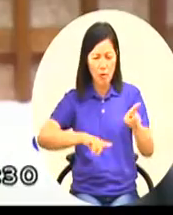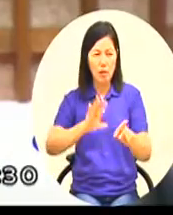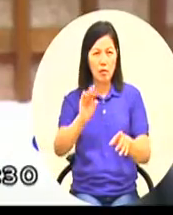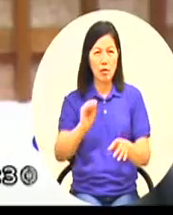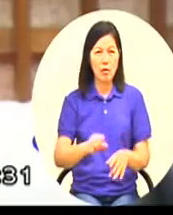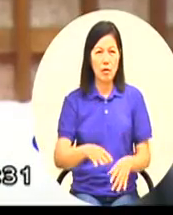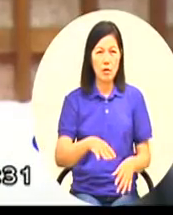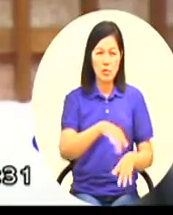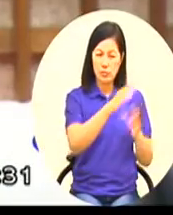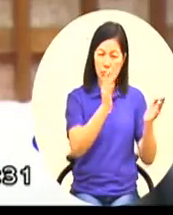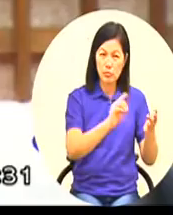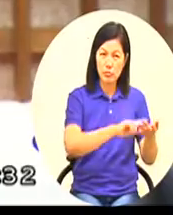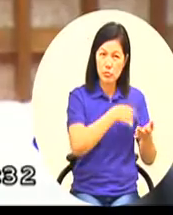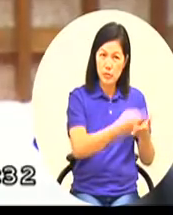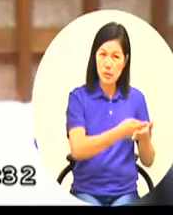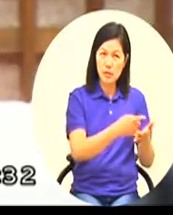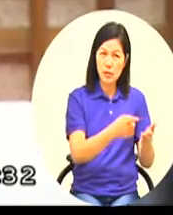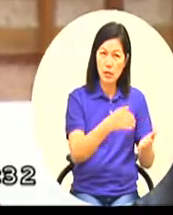才多少？